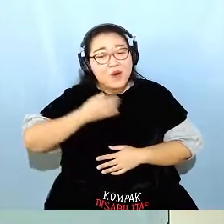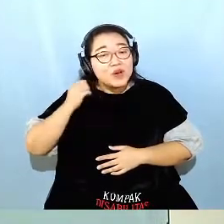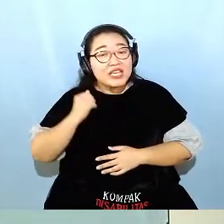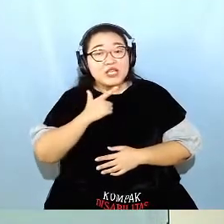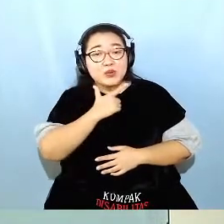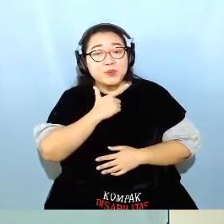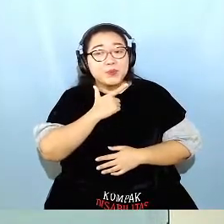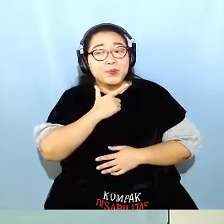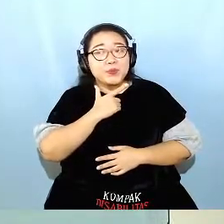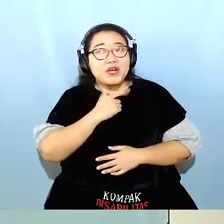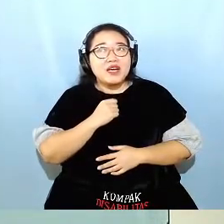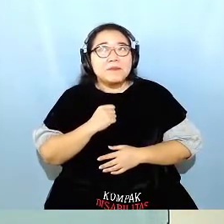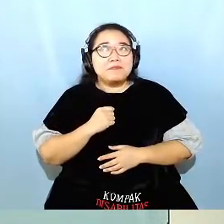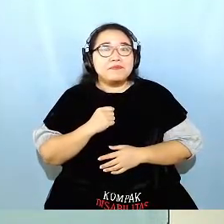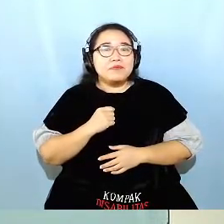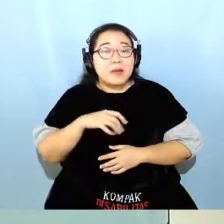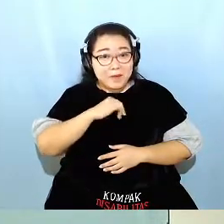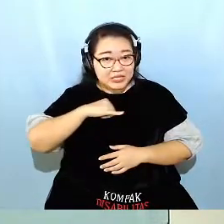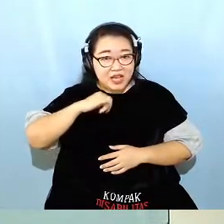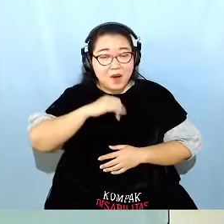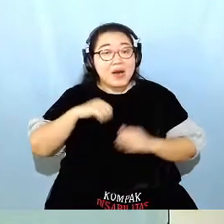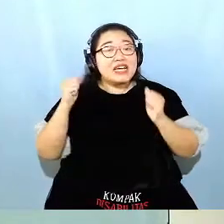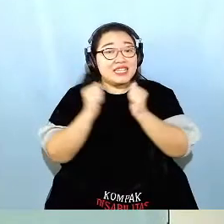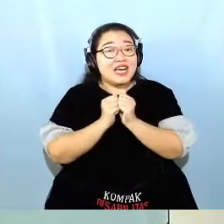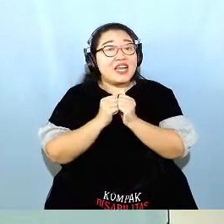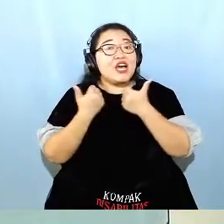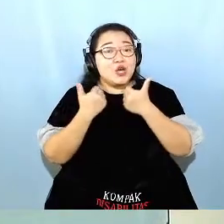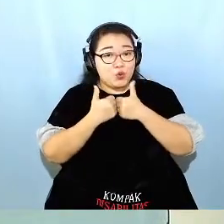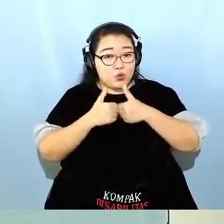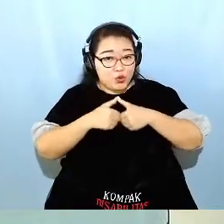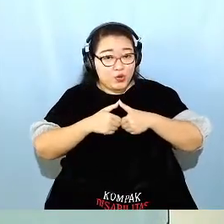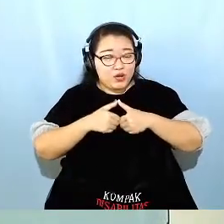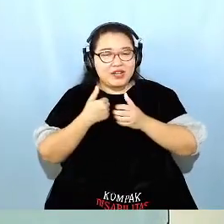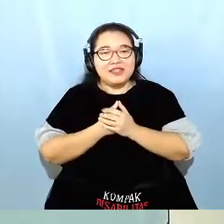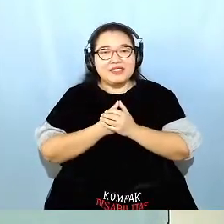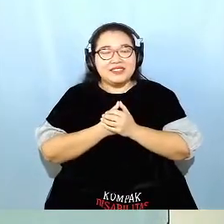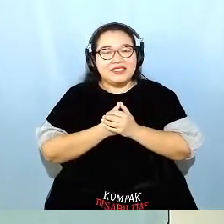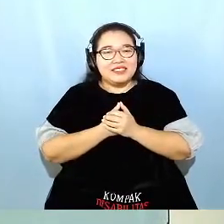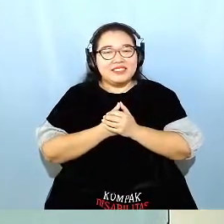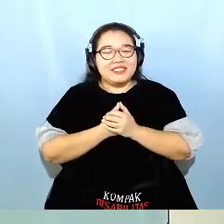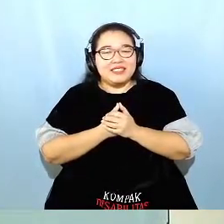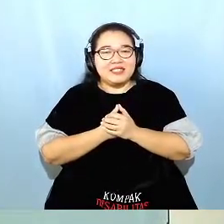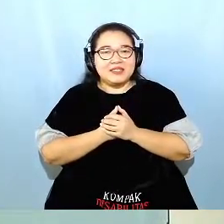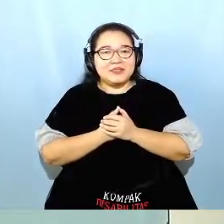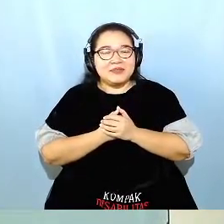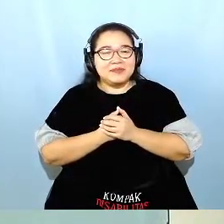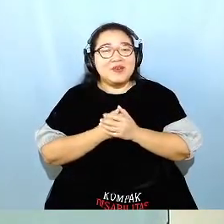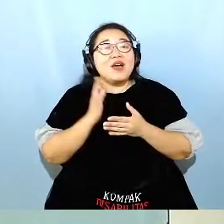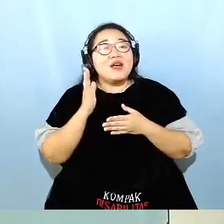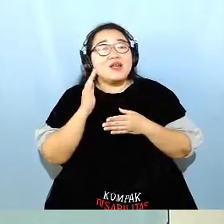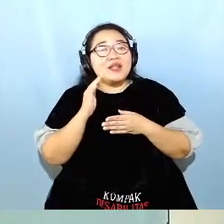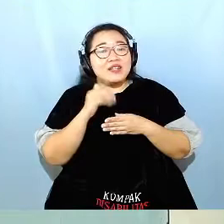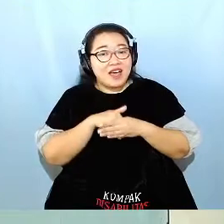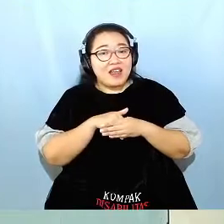guyub, dalam kebersamaan yang harmonis, dalam kebersamaan yang hangat, dalam kebersamaan